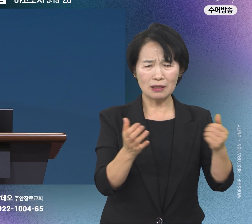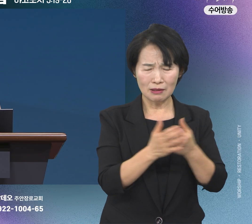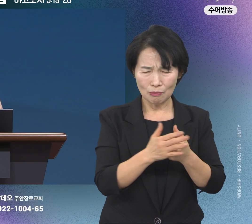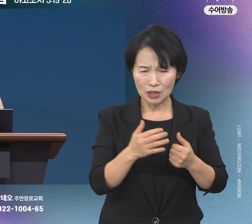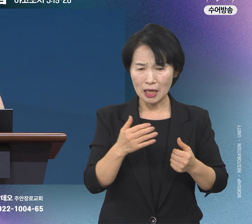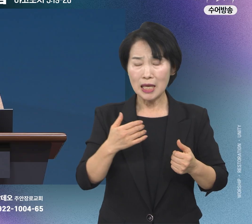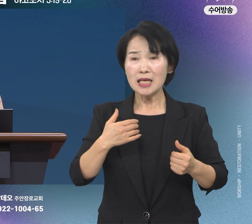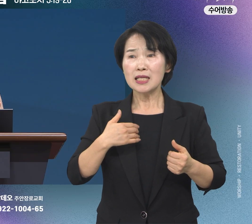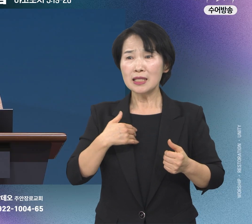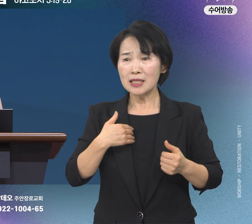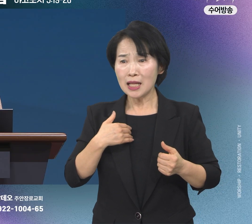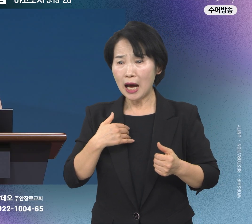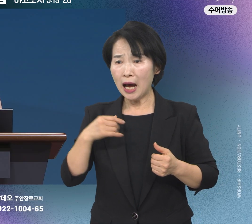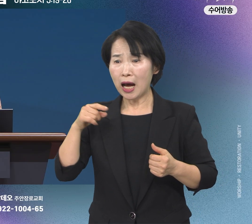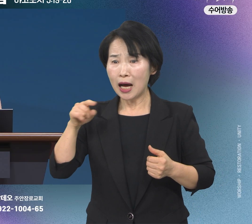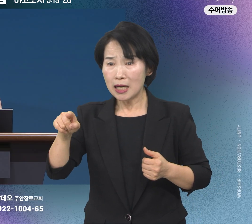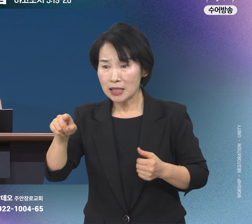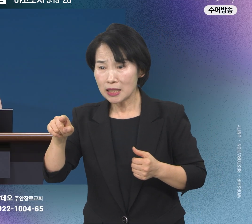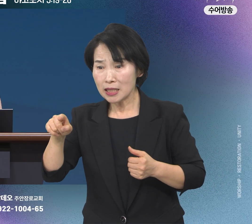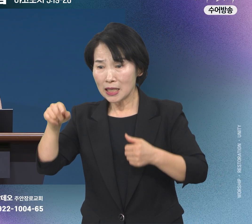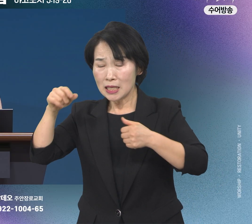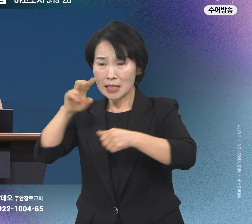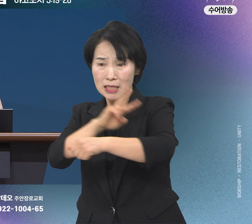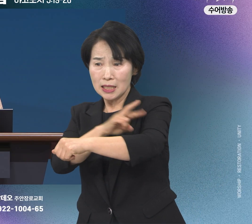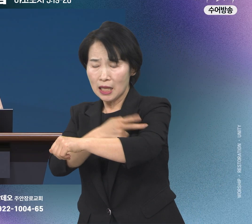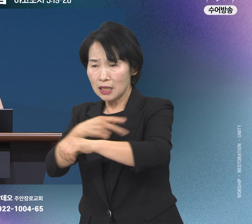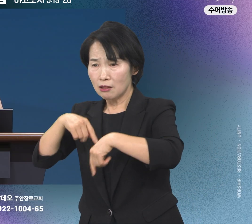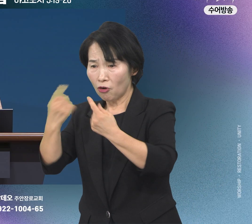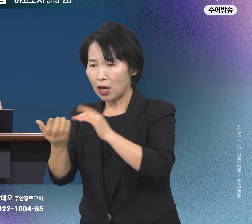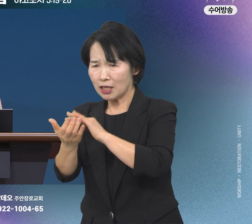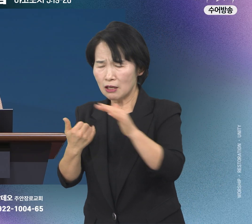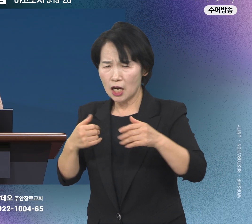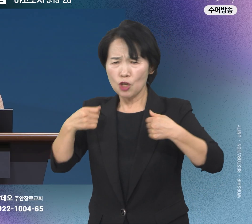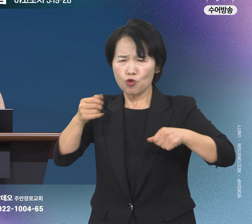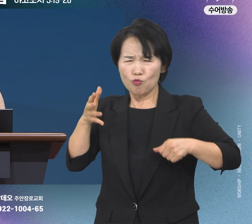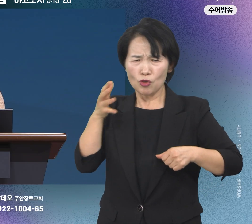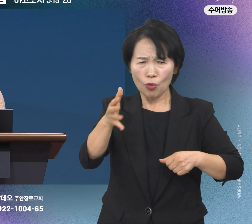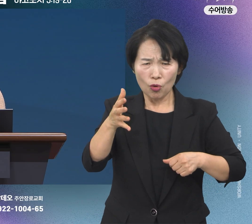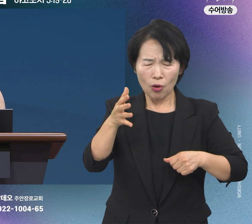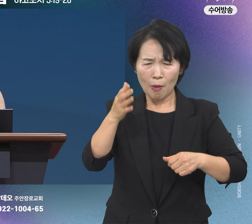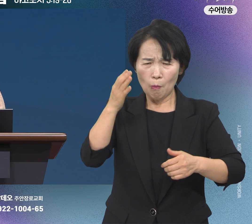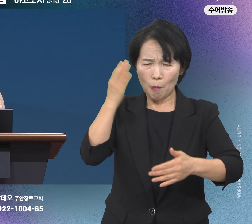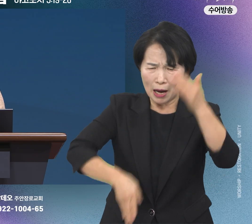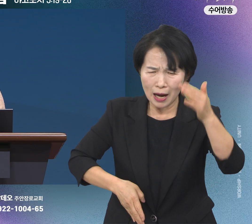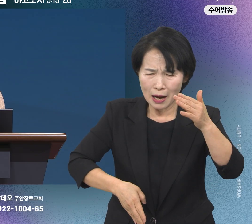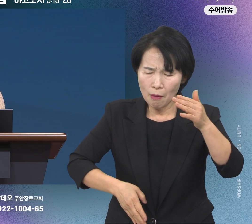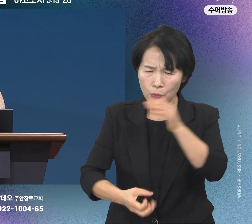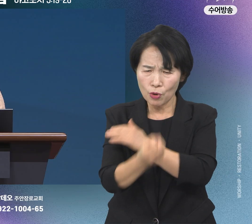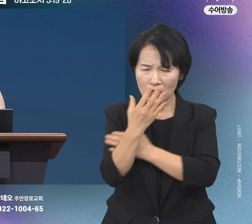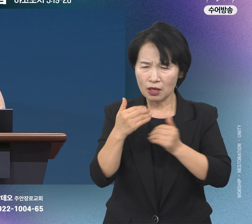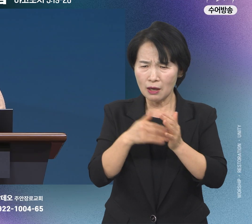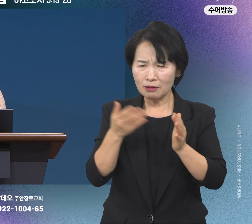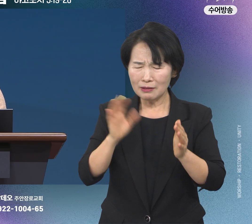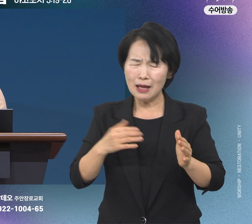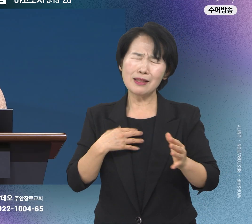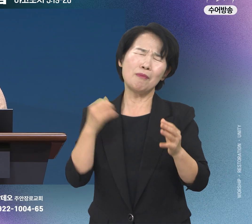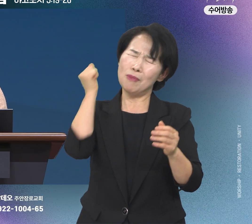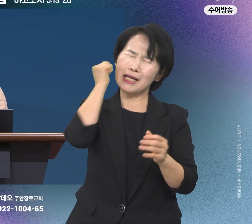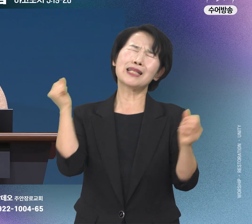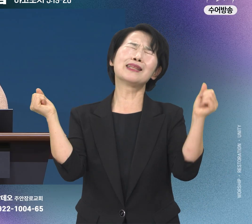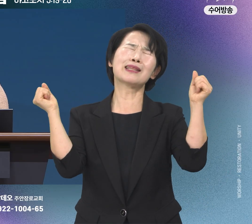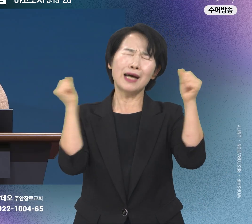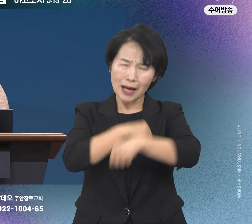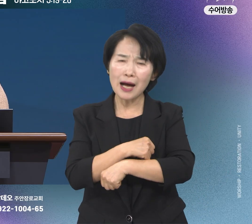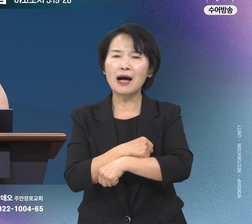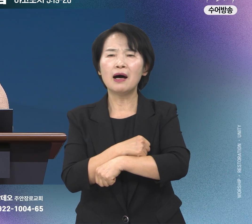집중했는데 잠깐만, 이거 가짜라고? 어떡하지? 망했다, 답이 없다 싶은 거예요.